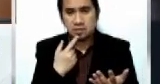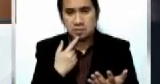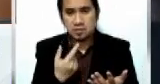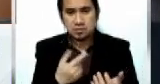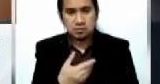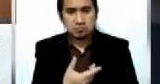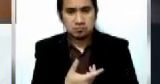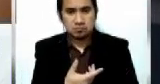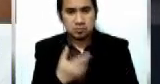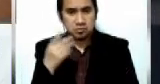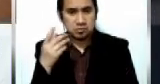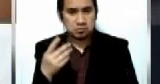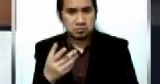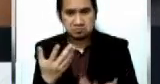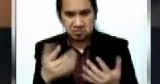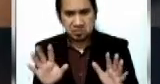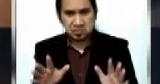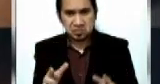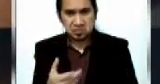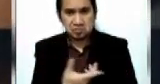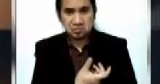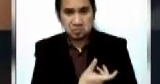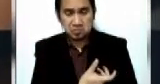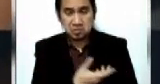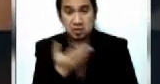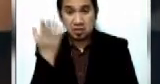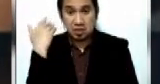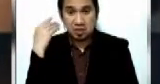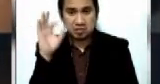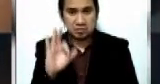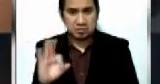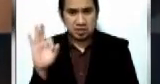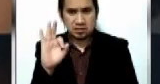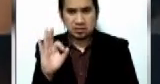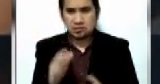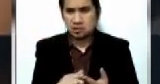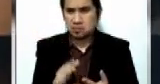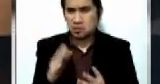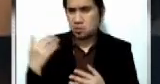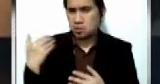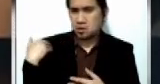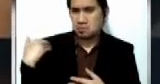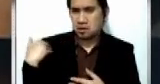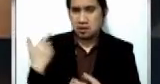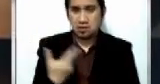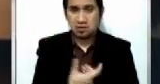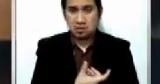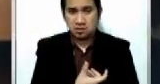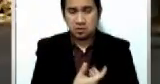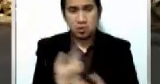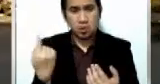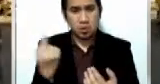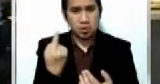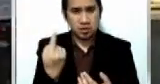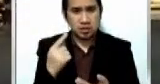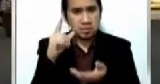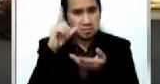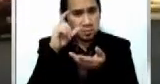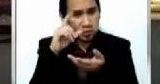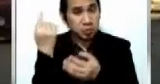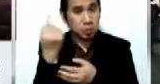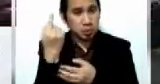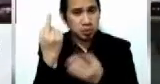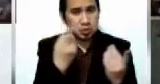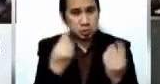ng CoronaVac ng Sinovac nitong Biyernes. Giit niya, hindi siya nagpabakuna nito. Photo op o photo opportunity lang daw ang ginawa niyang ito